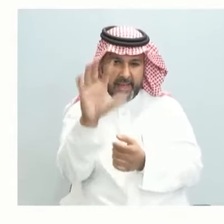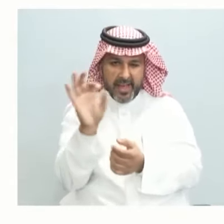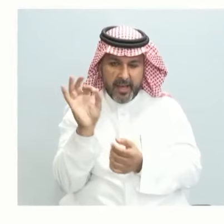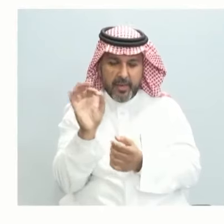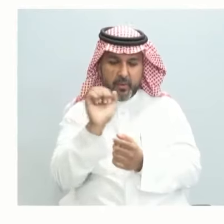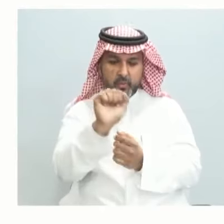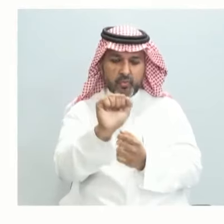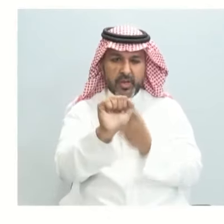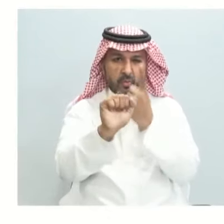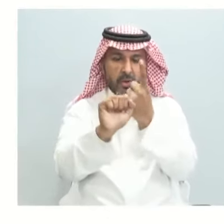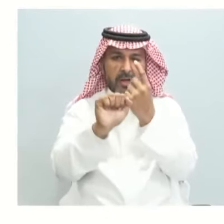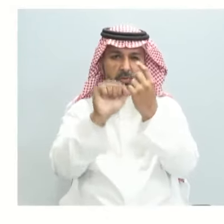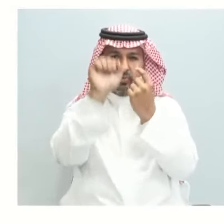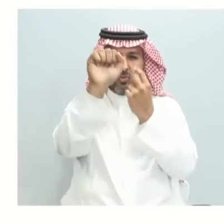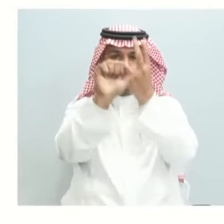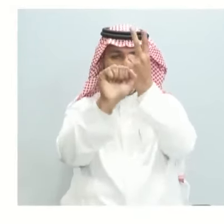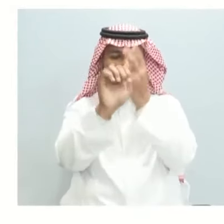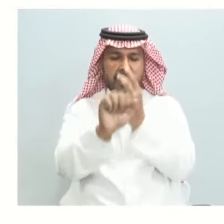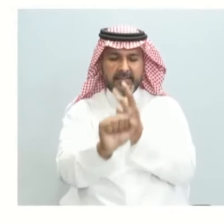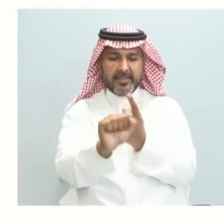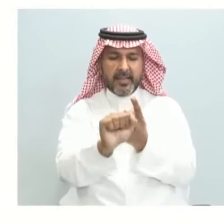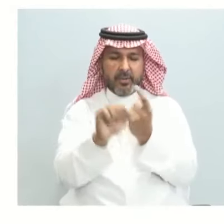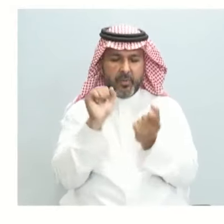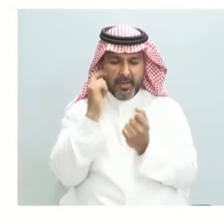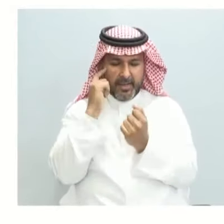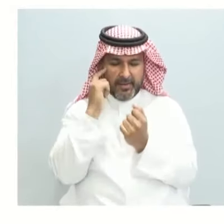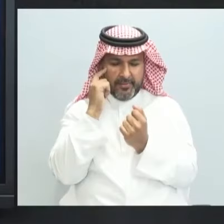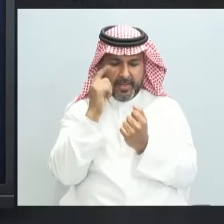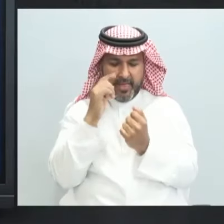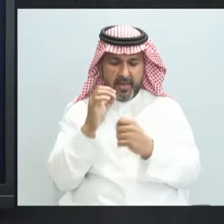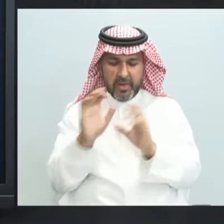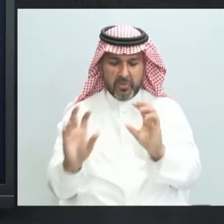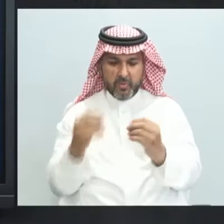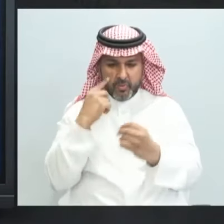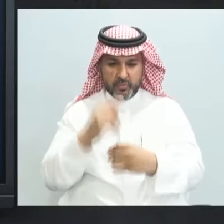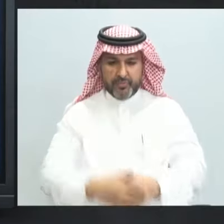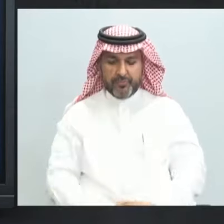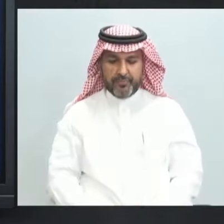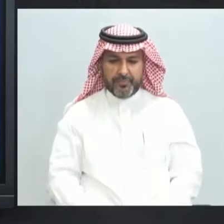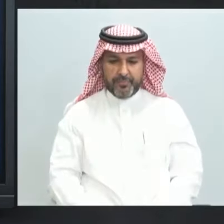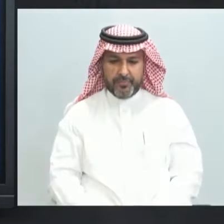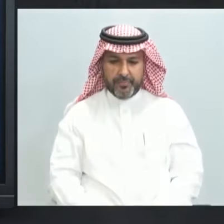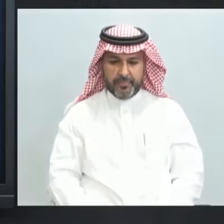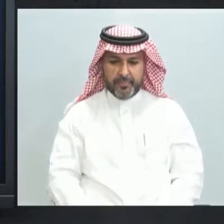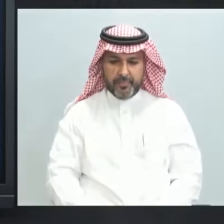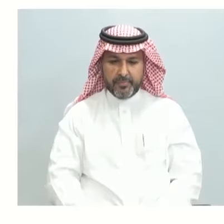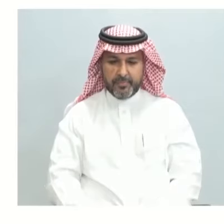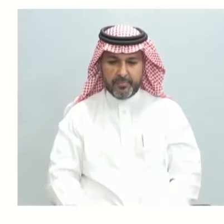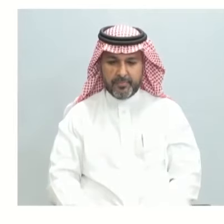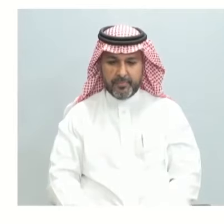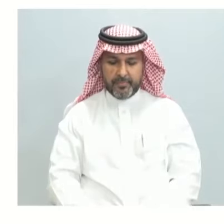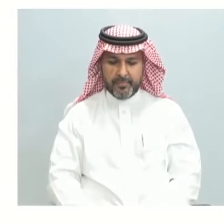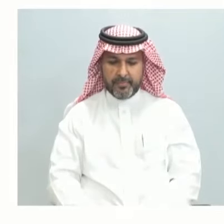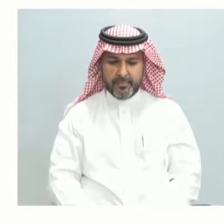الاكبر لهما هنا عباره عن تسعه اذا نحاول ان نحلل كثيرات الحدود نعيدها الى طريقه